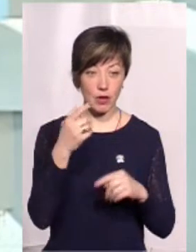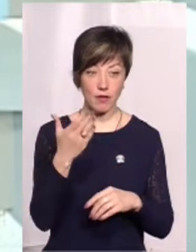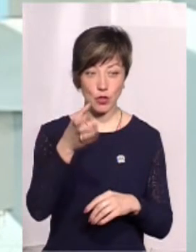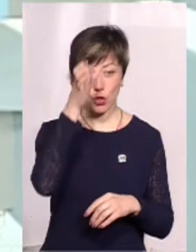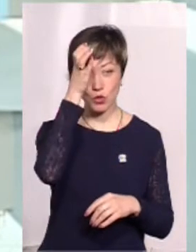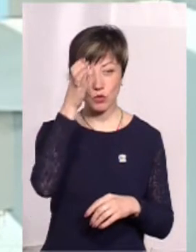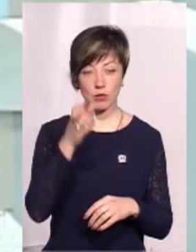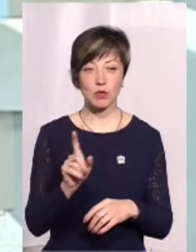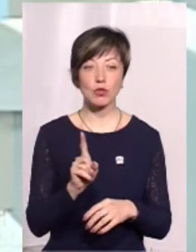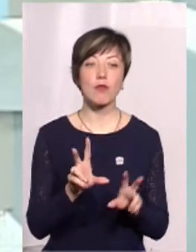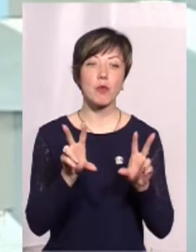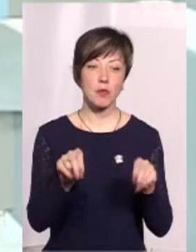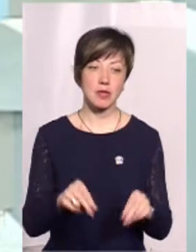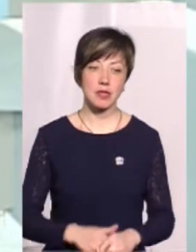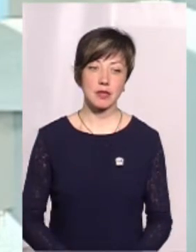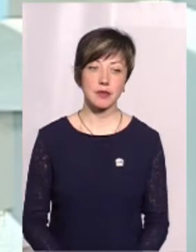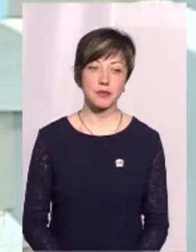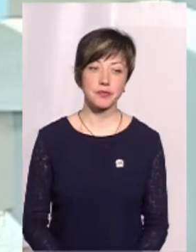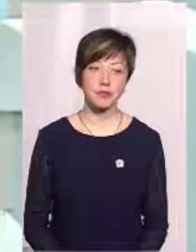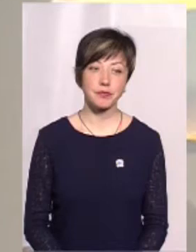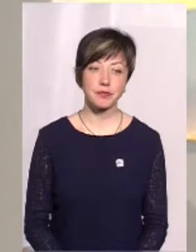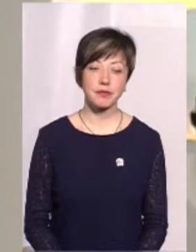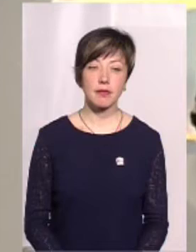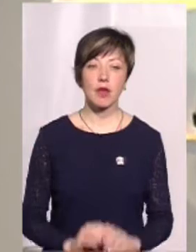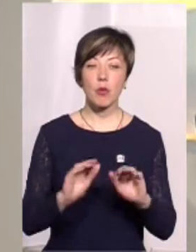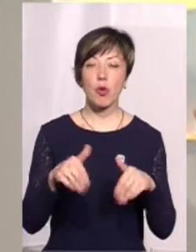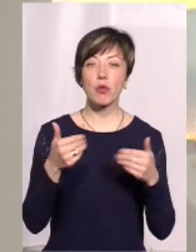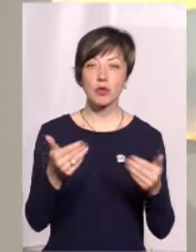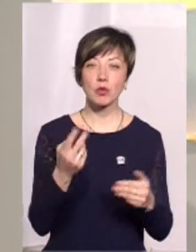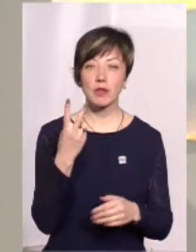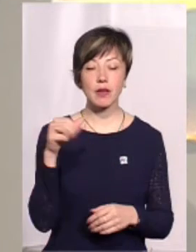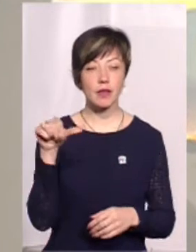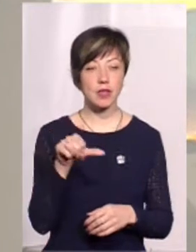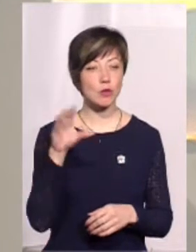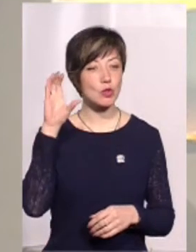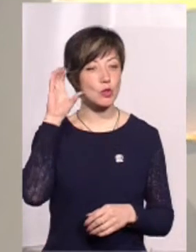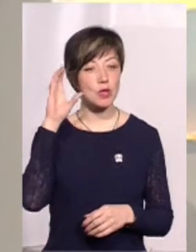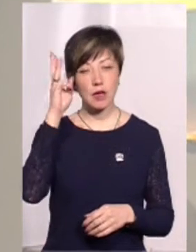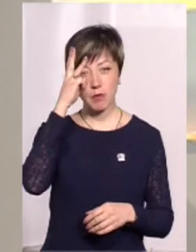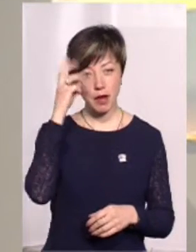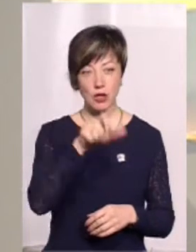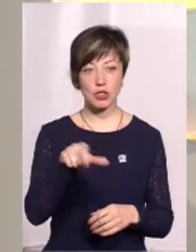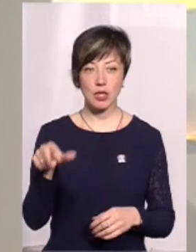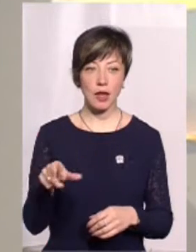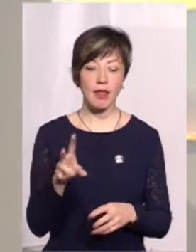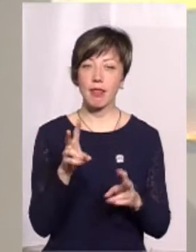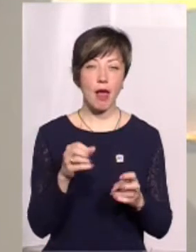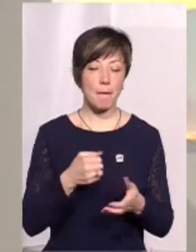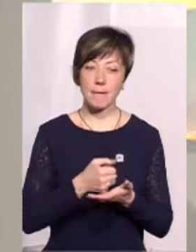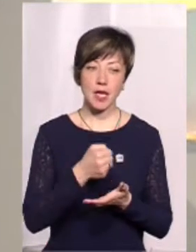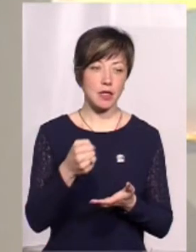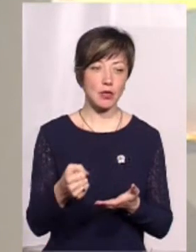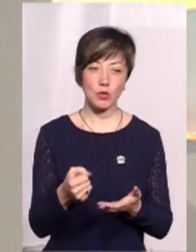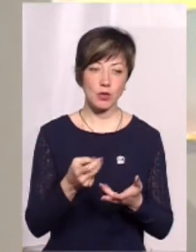ж розумні. Чого вам обіцяти? І пропоную відволіктись буквально на дві хвилинки і послухати хмельничан. Не претендуємо